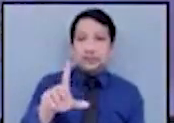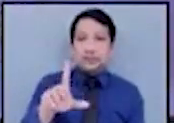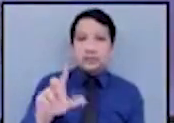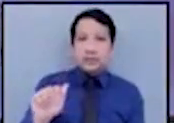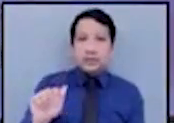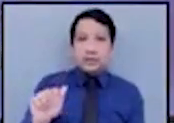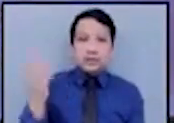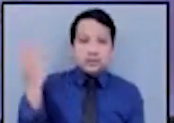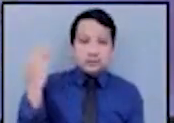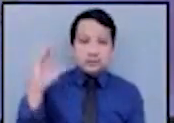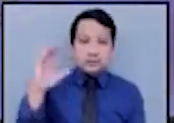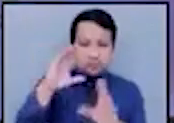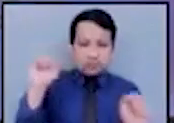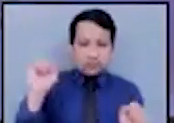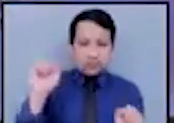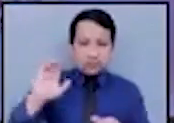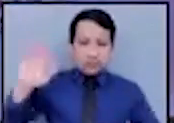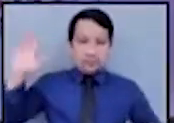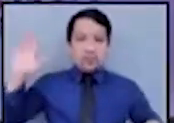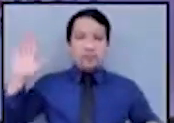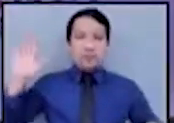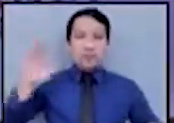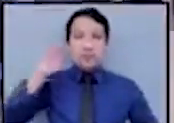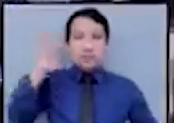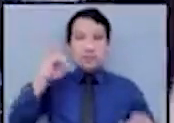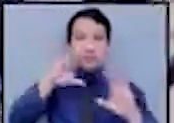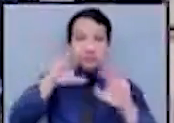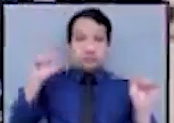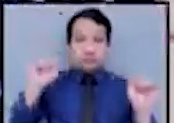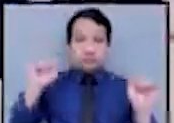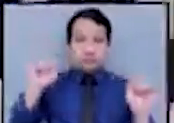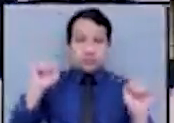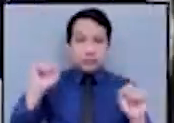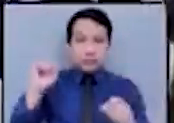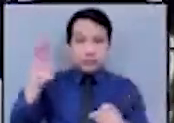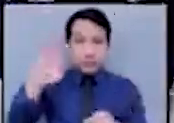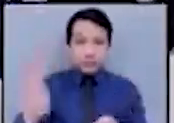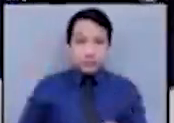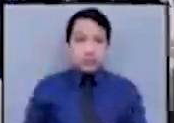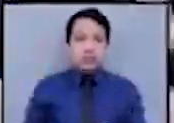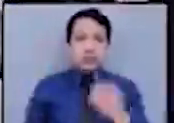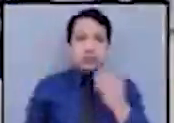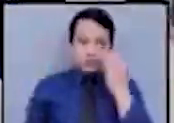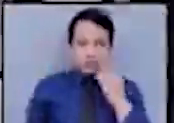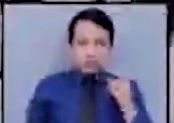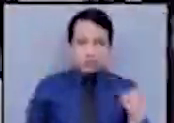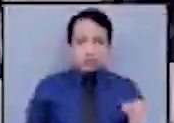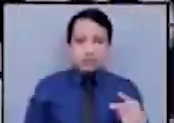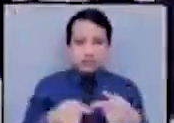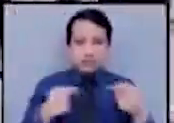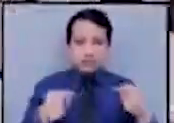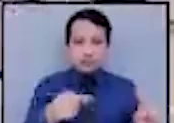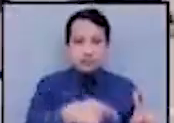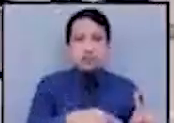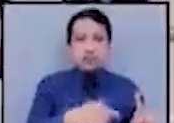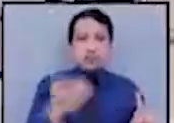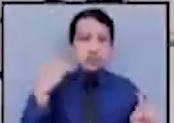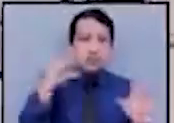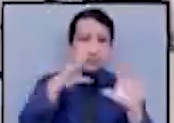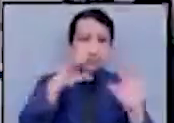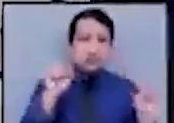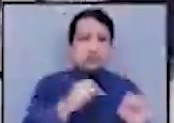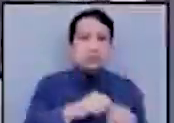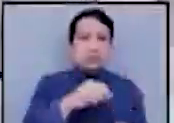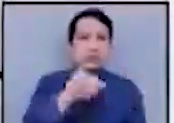taong 2003 hanggang 2010. Kinapos naman ng 2% na boto ang kanyang katunggali na si dating President Jair